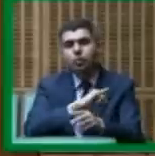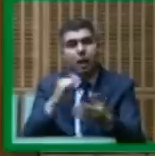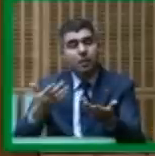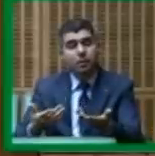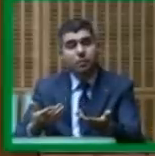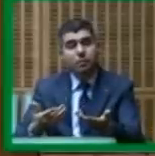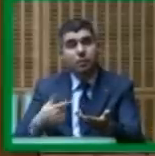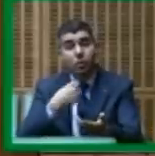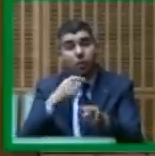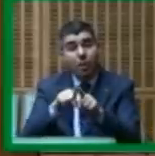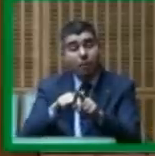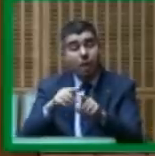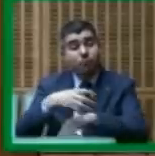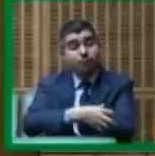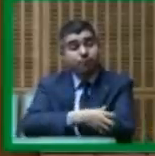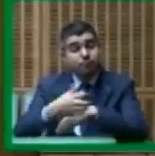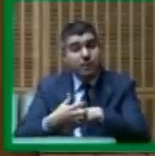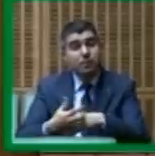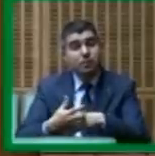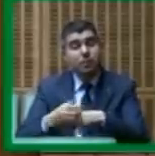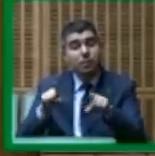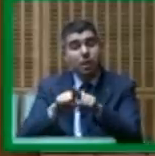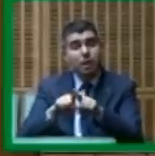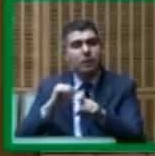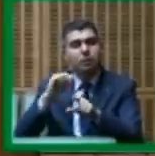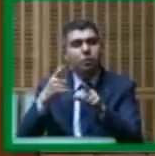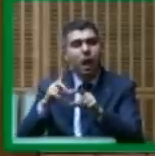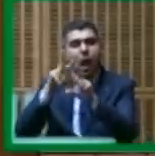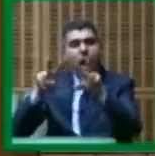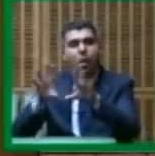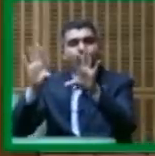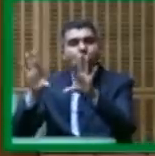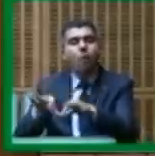هاد المواطنين هادو اللي كيهمهم هو يلقاو العمل.